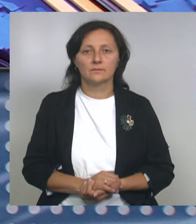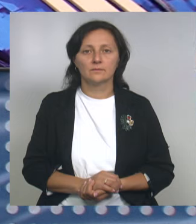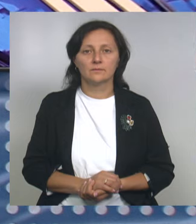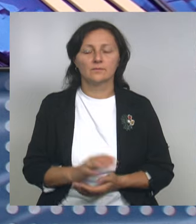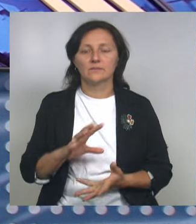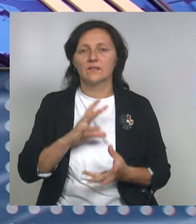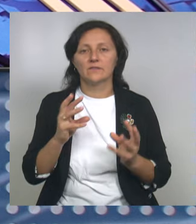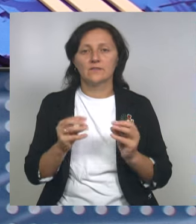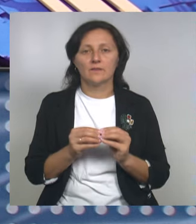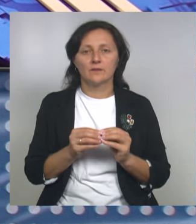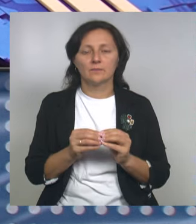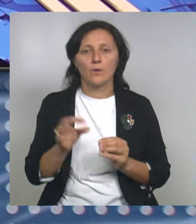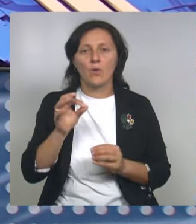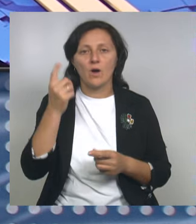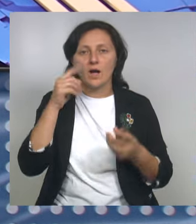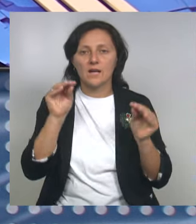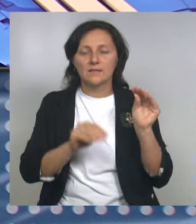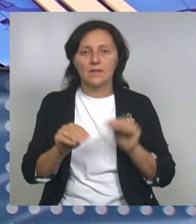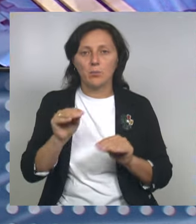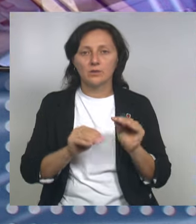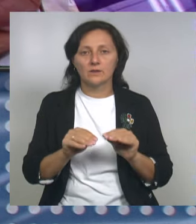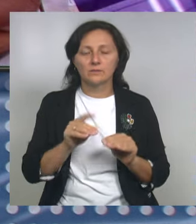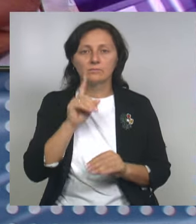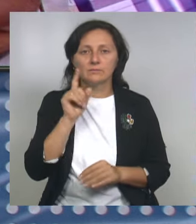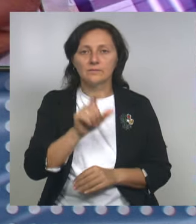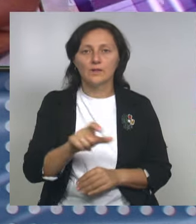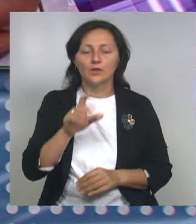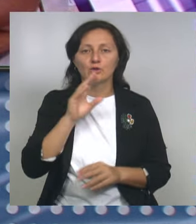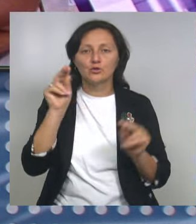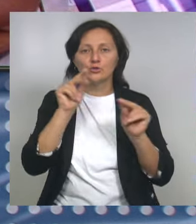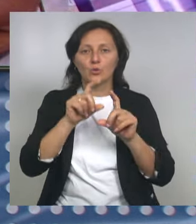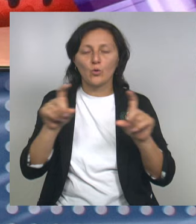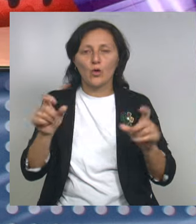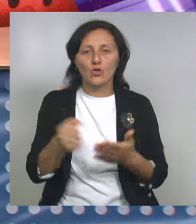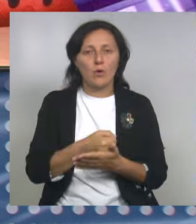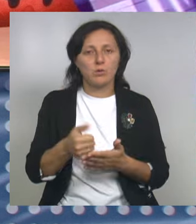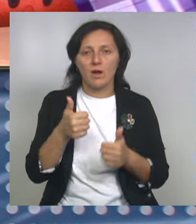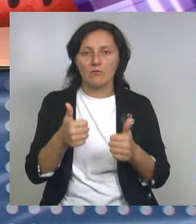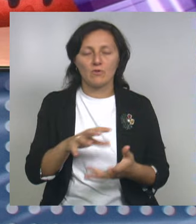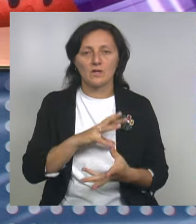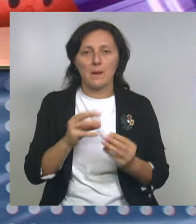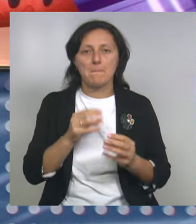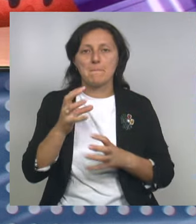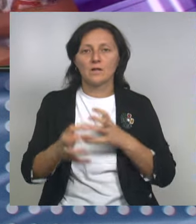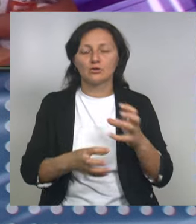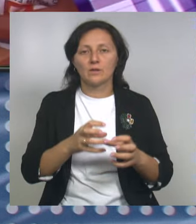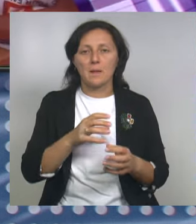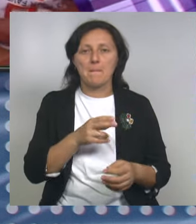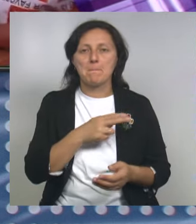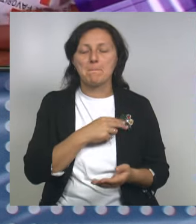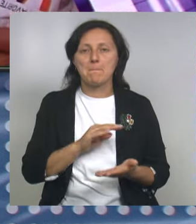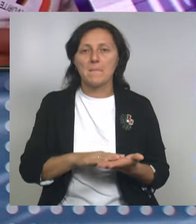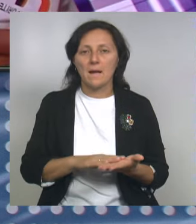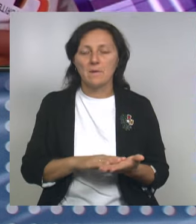в завершении о разработке юных жителей региона. Белгородская школьница добилась высокого результата на международной премии